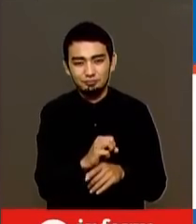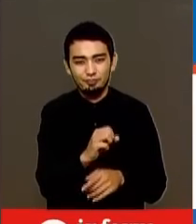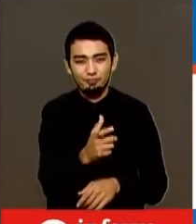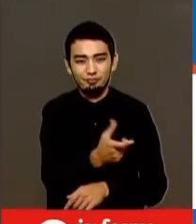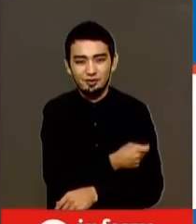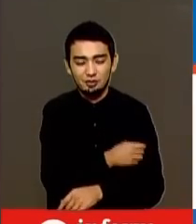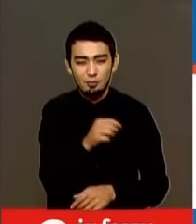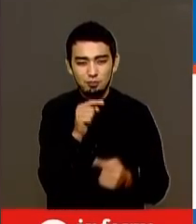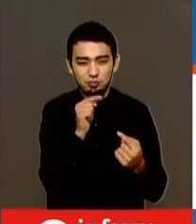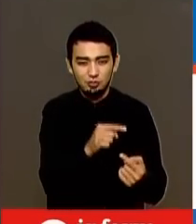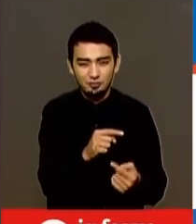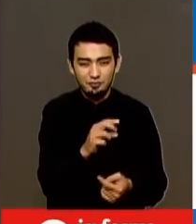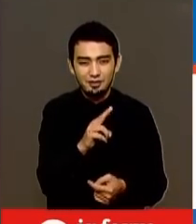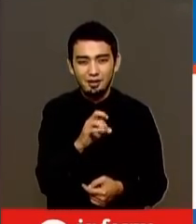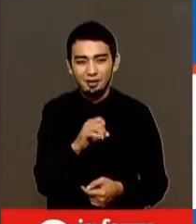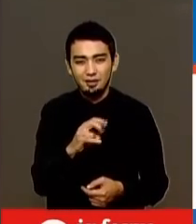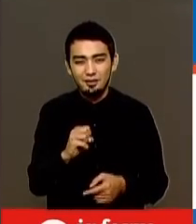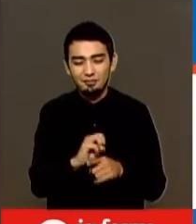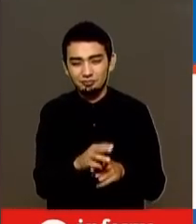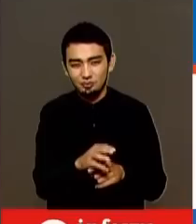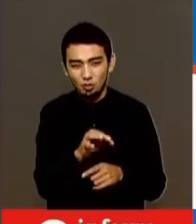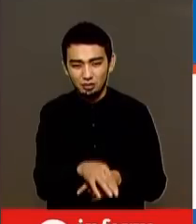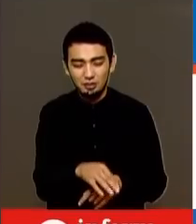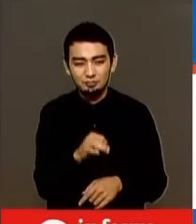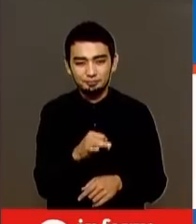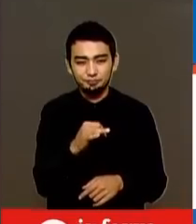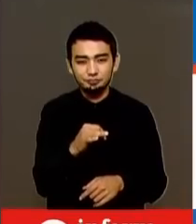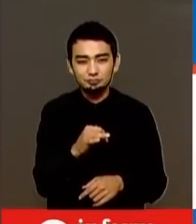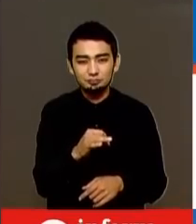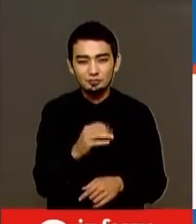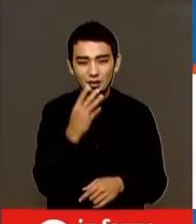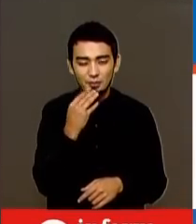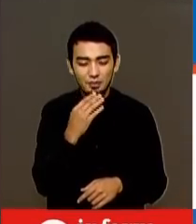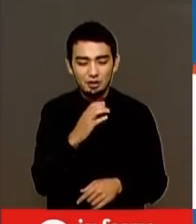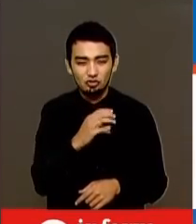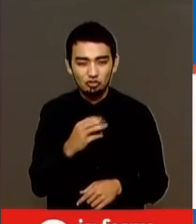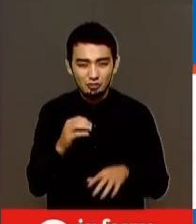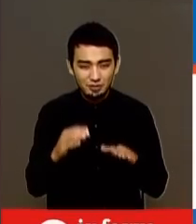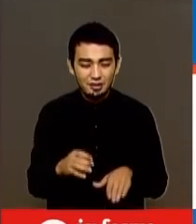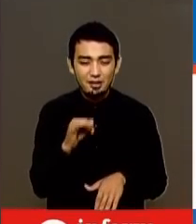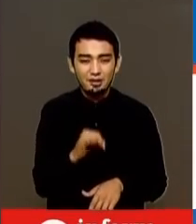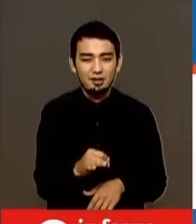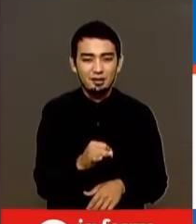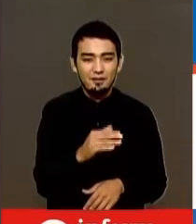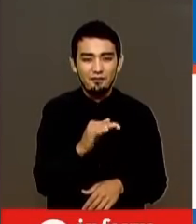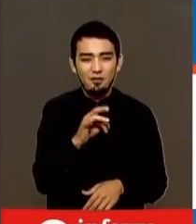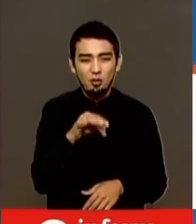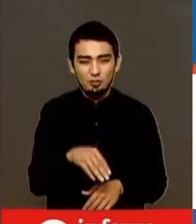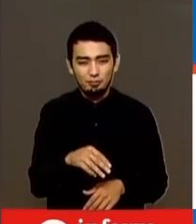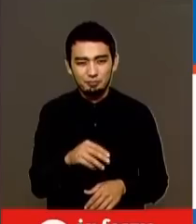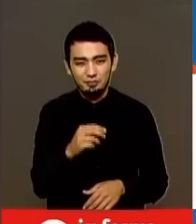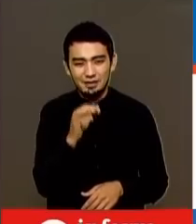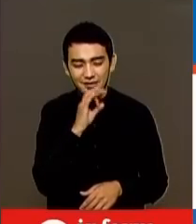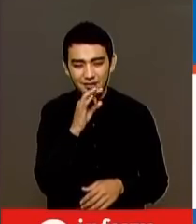против нынешнего коронавируса, буквально на днях в Соединенных Штатах Америки их фармакологический